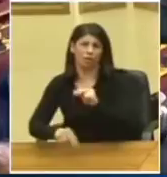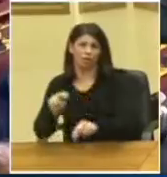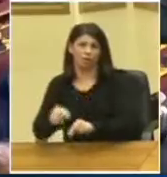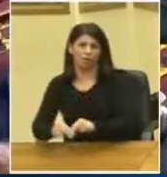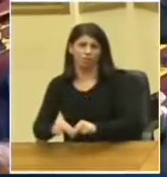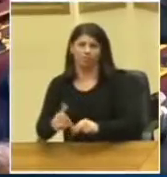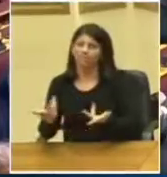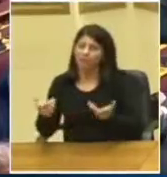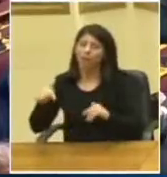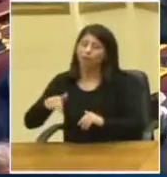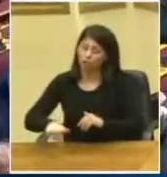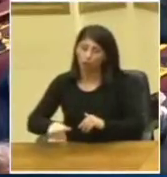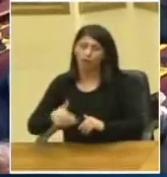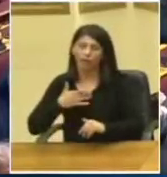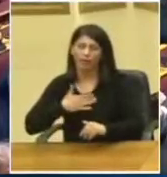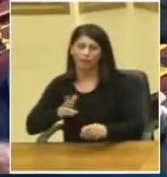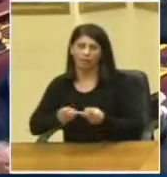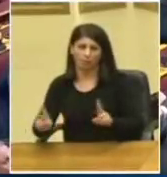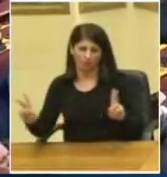Τώρα όμως θα ήθελα να μου επιτρέψετε